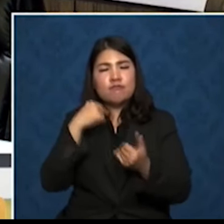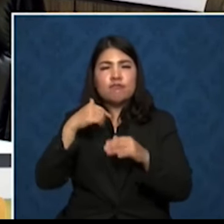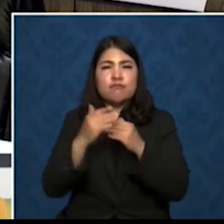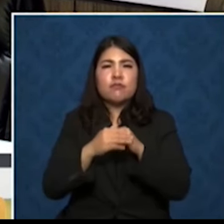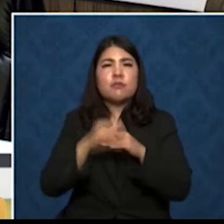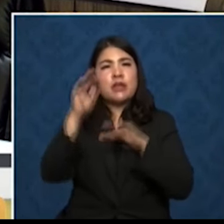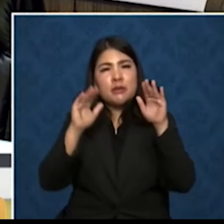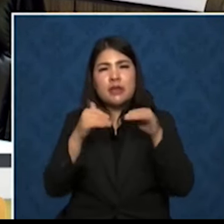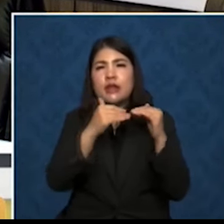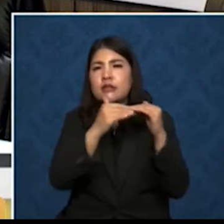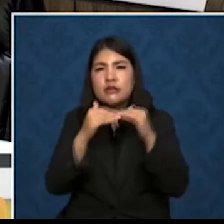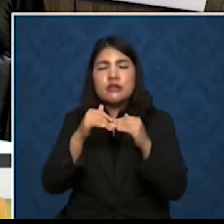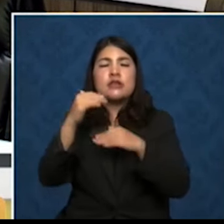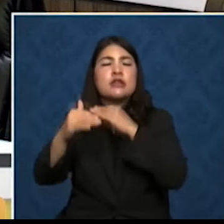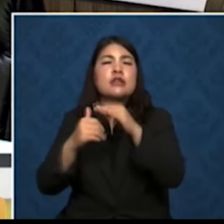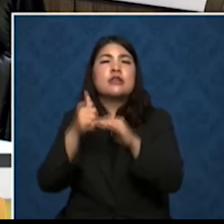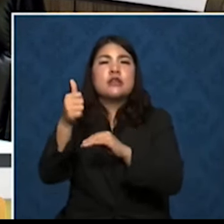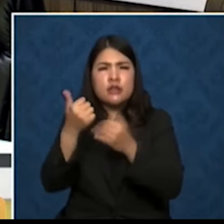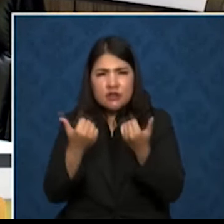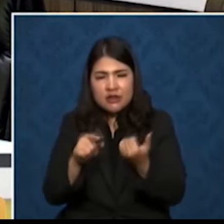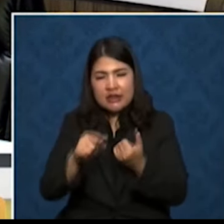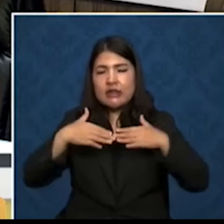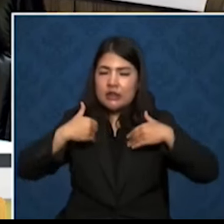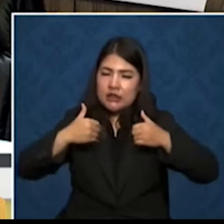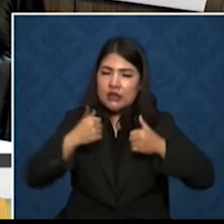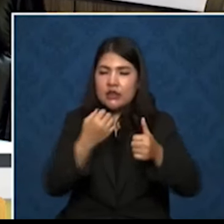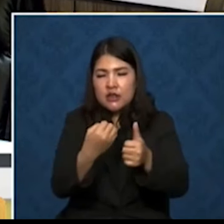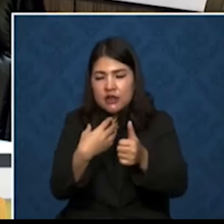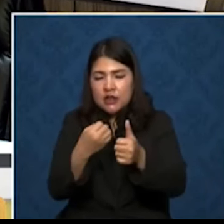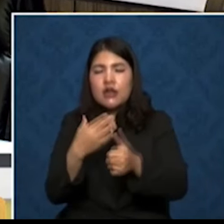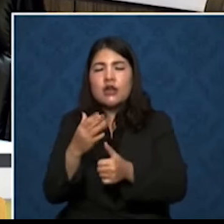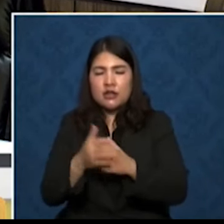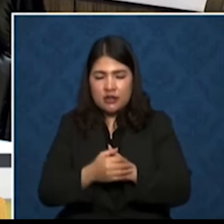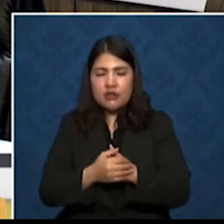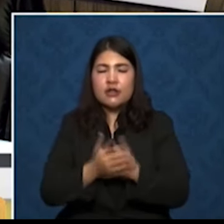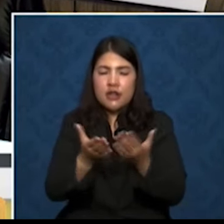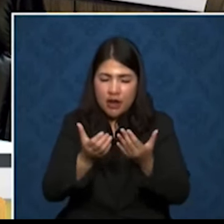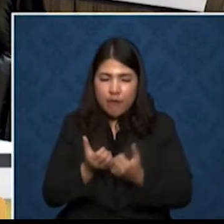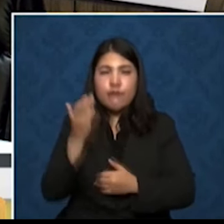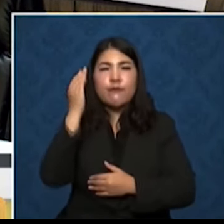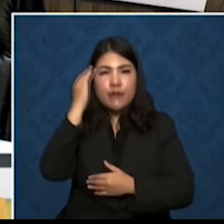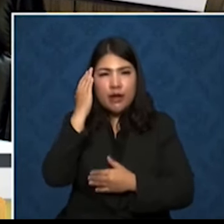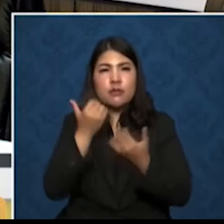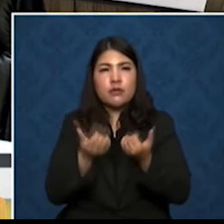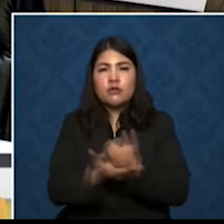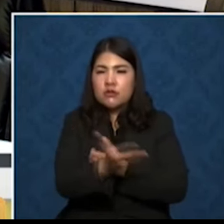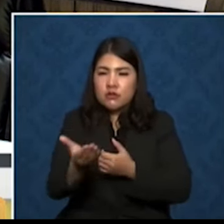นยิดีรบฟังจากค้เส bidding togetherท่านสมาชิกผู้ทรงเขียมทร่ัยะมั